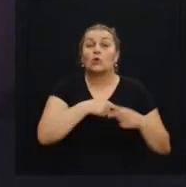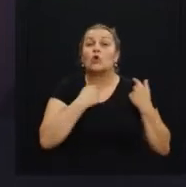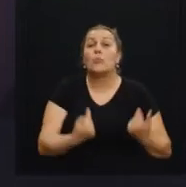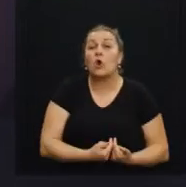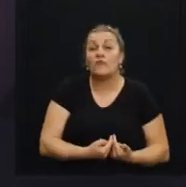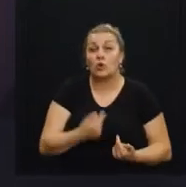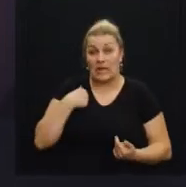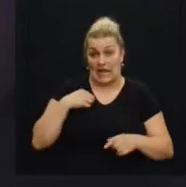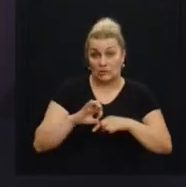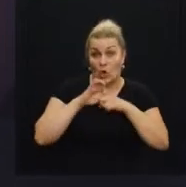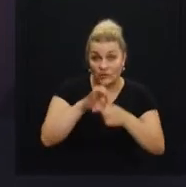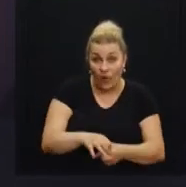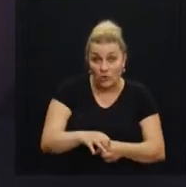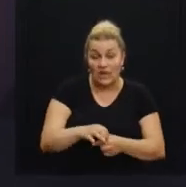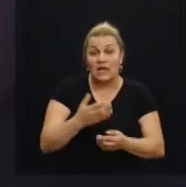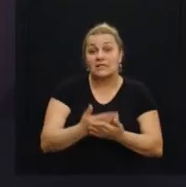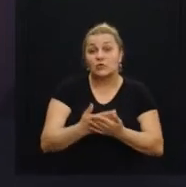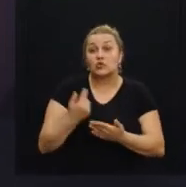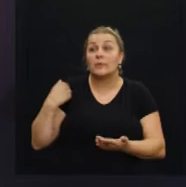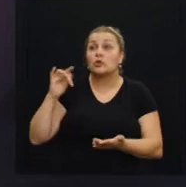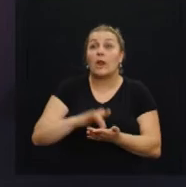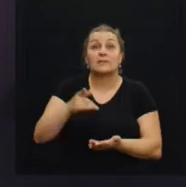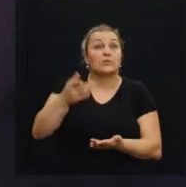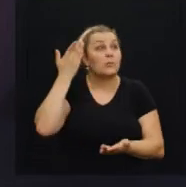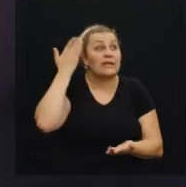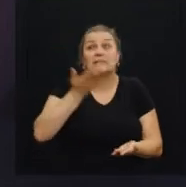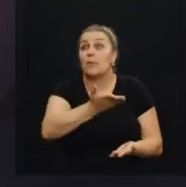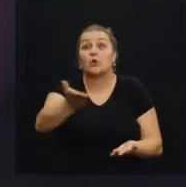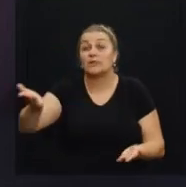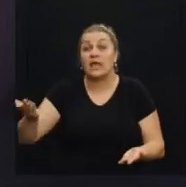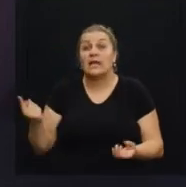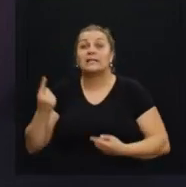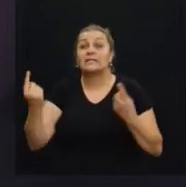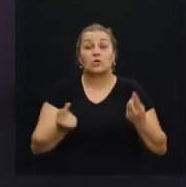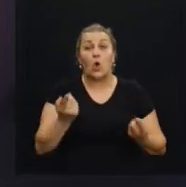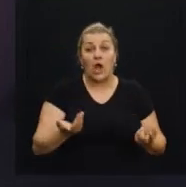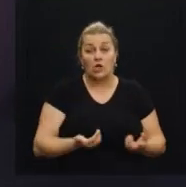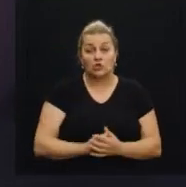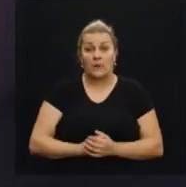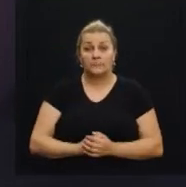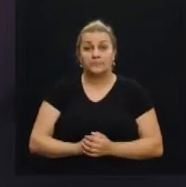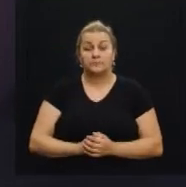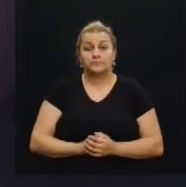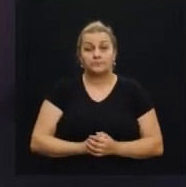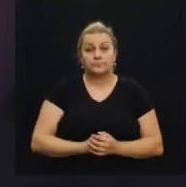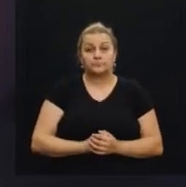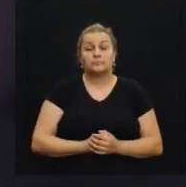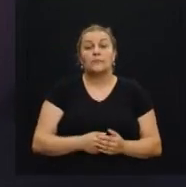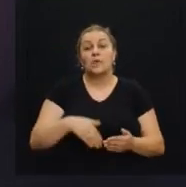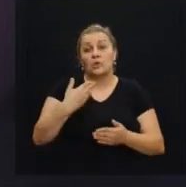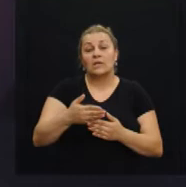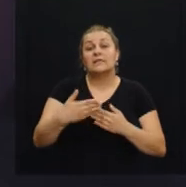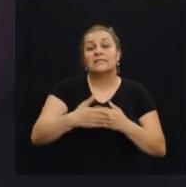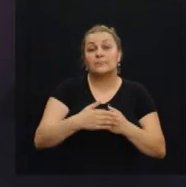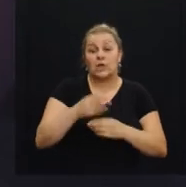dobrovoljno da nas odvede tamo, jer mi dolazimo negdje gdje ono, nemaš pojma šta se događa. U međuvremenu smo ispred hotela,